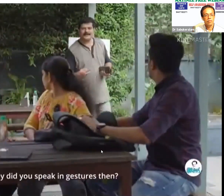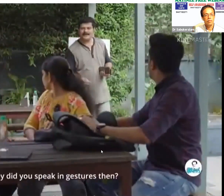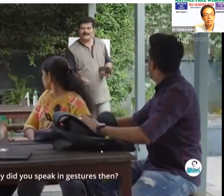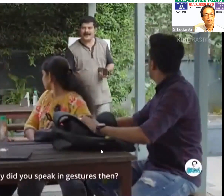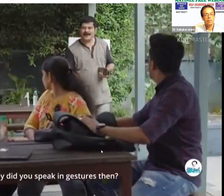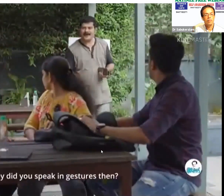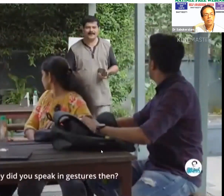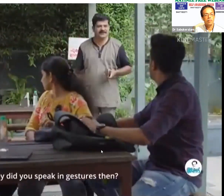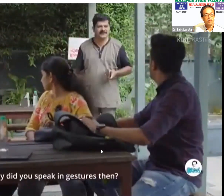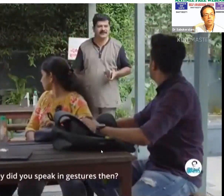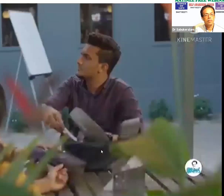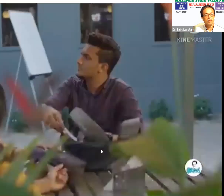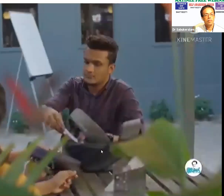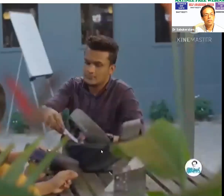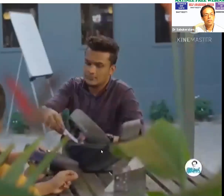പിന്നെന്തിനാ നിങ്ങൾ ആംഗ്യ ഭാഷ സംസാരിച്ചത്?